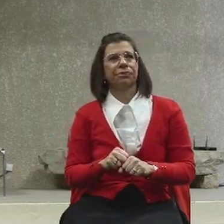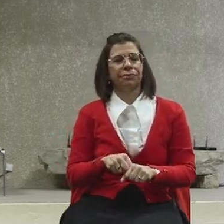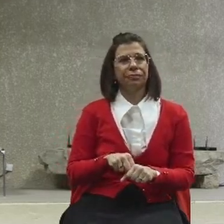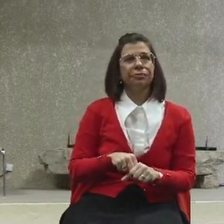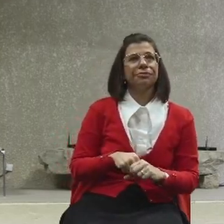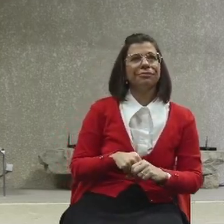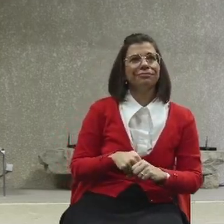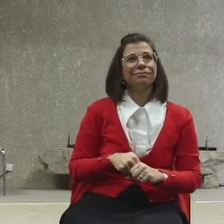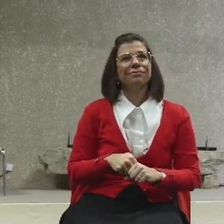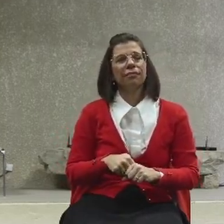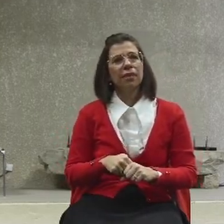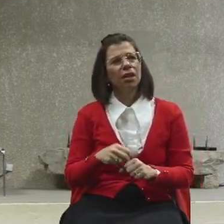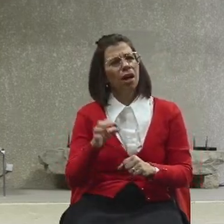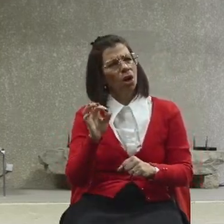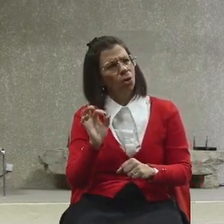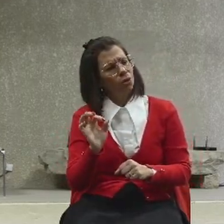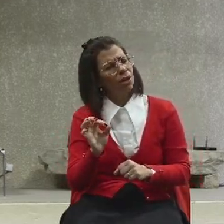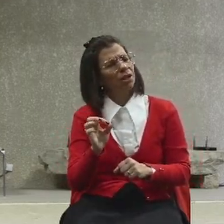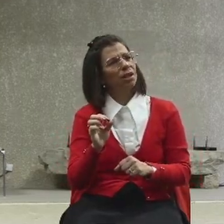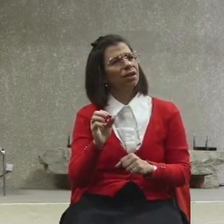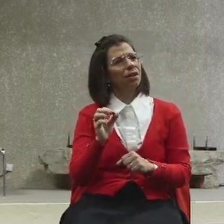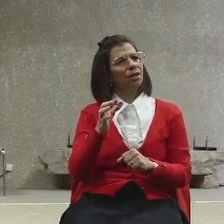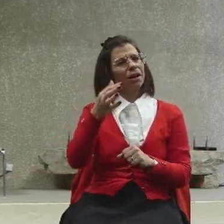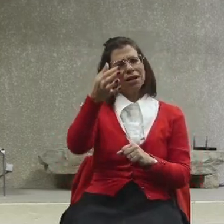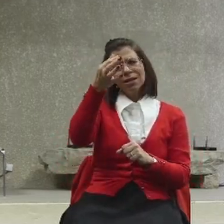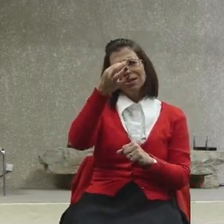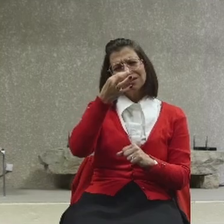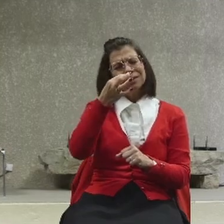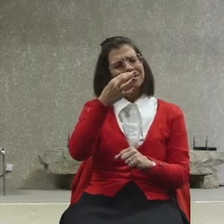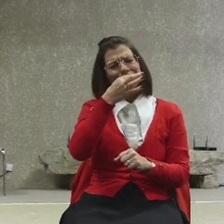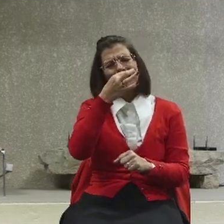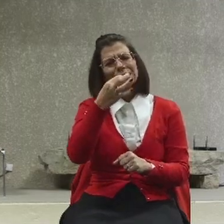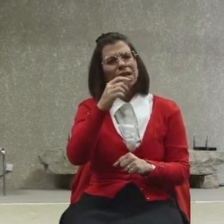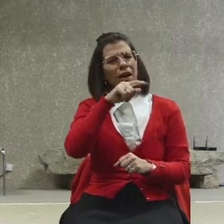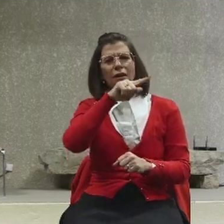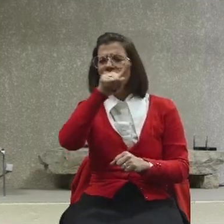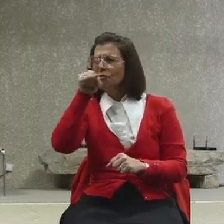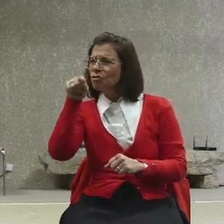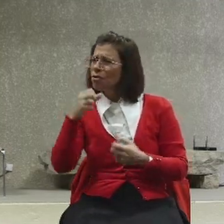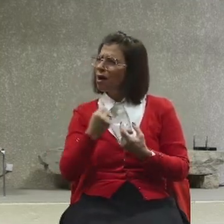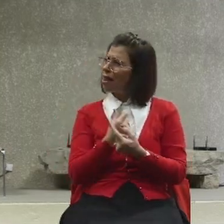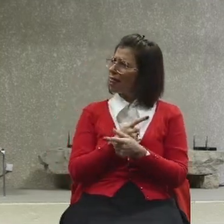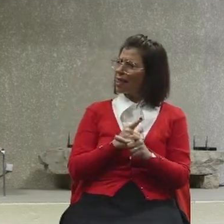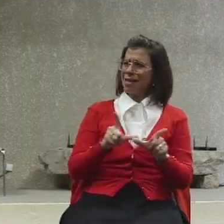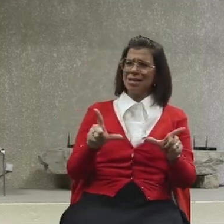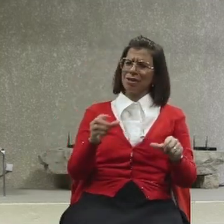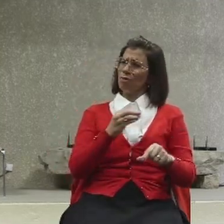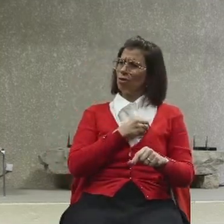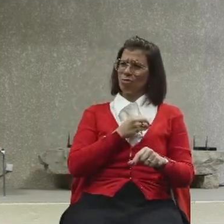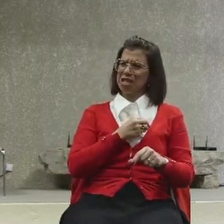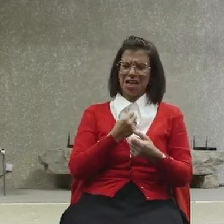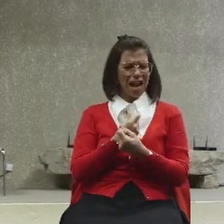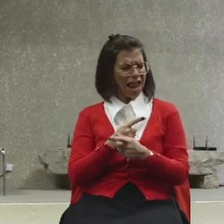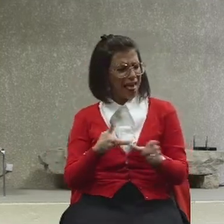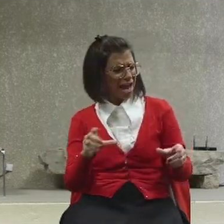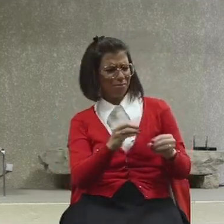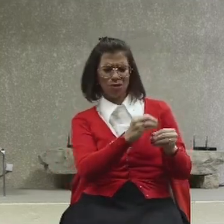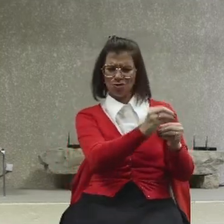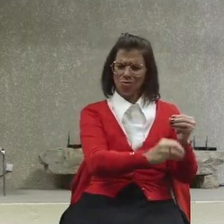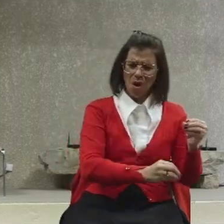en Christ, et de toutes les bénédictions qui accompagnent celui qui est en Christ, tu vas entrer dans une